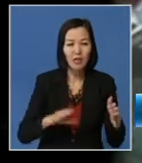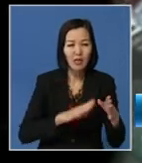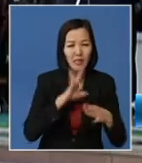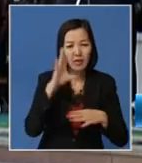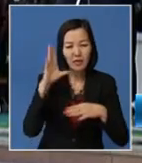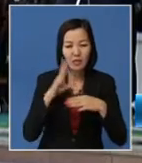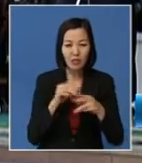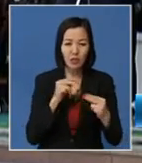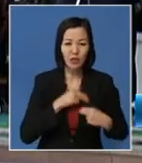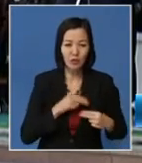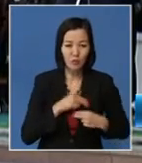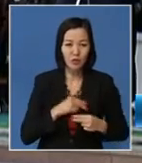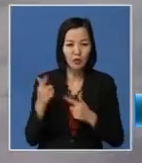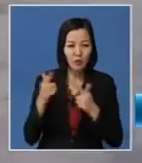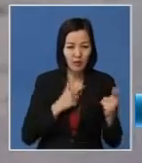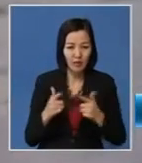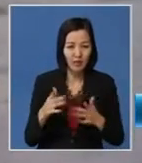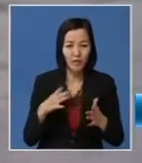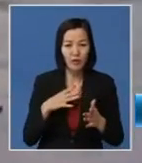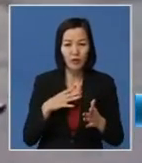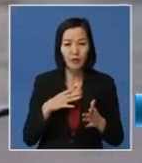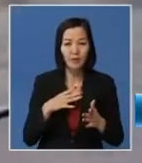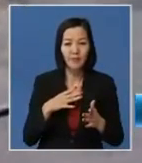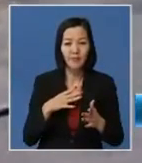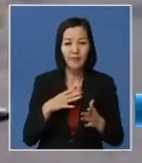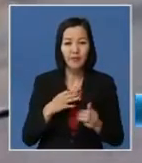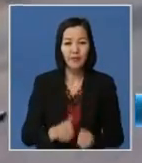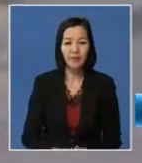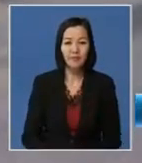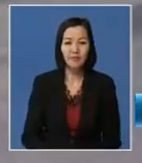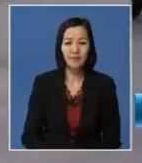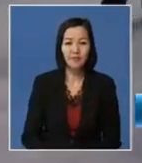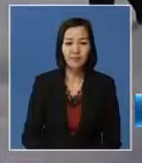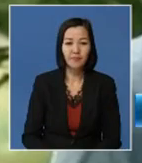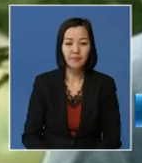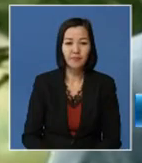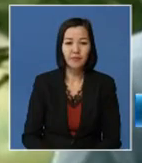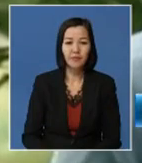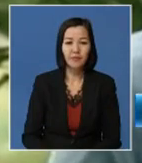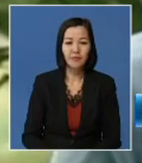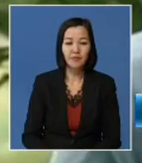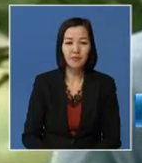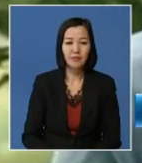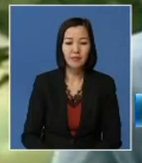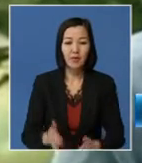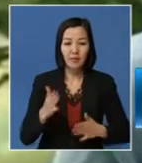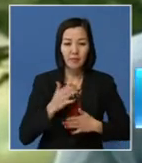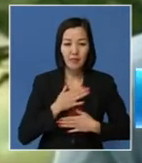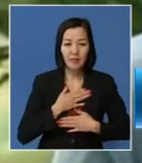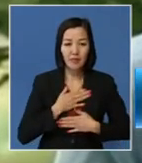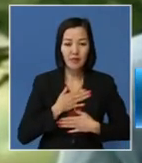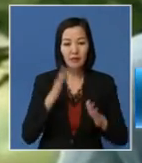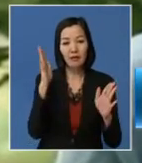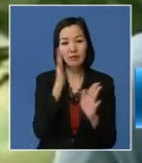істеуге даяртын. Жолында жанын берді, жанып кетті. Мне дважды уже жизнь. Менің басыма